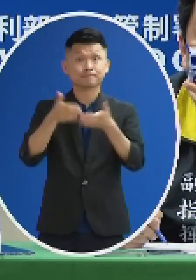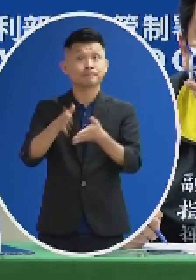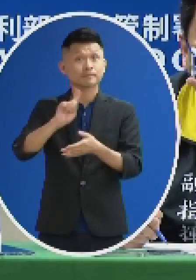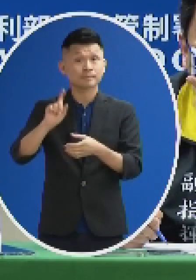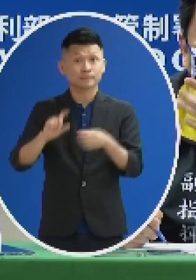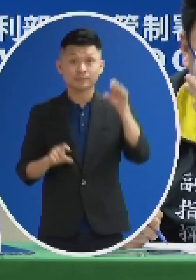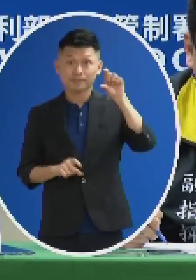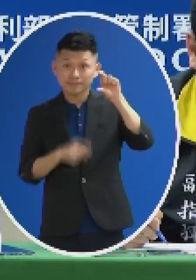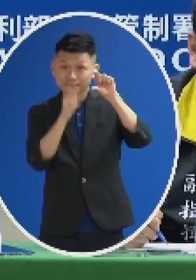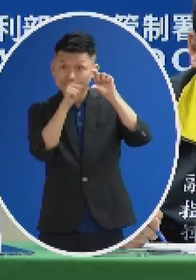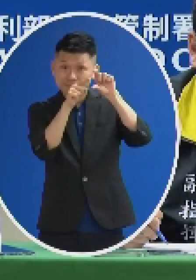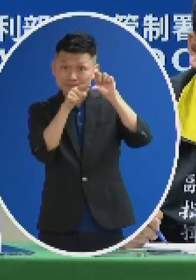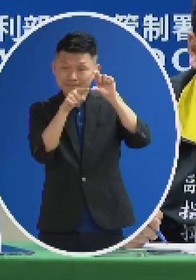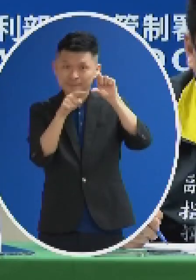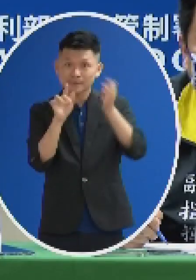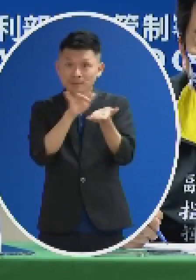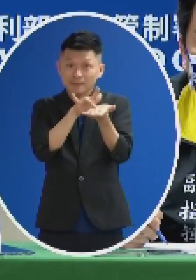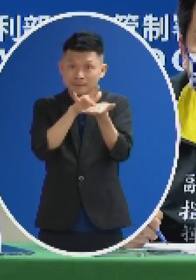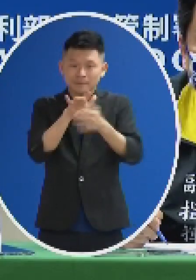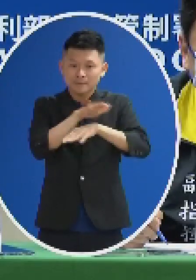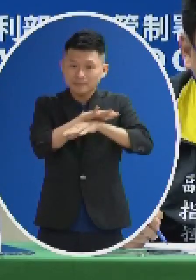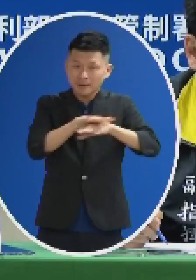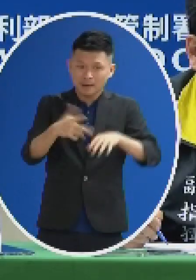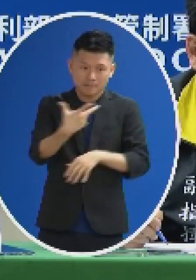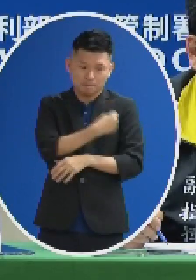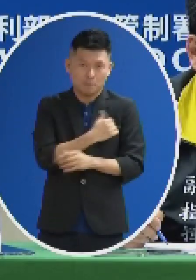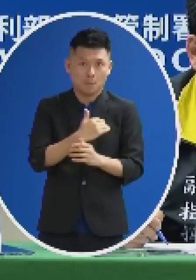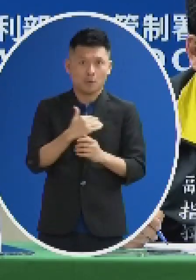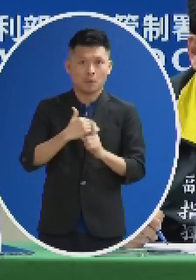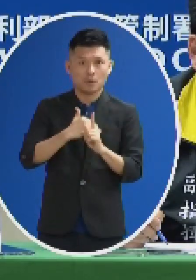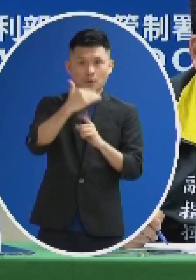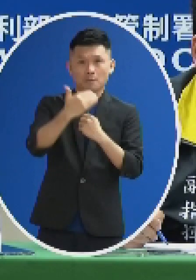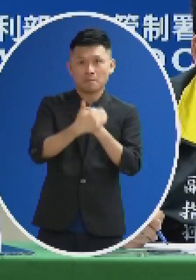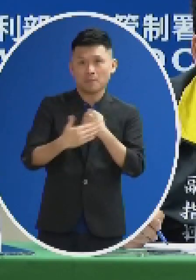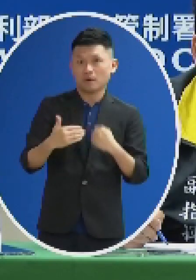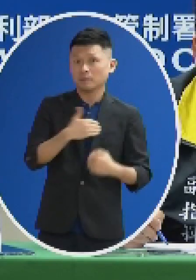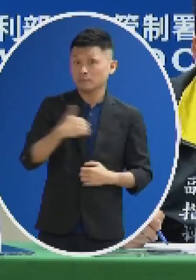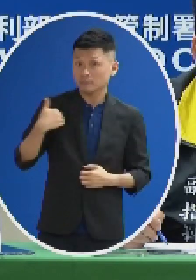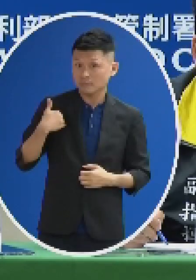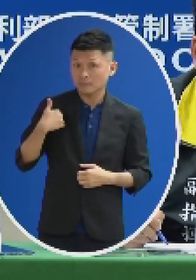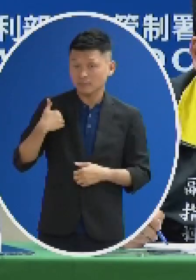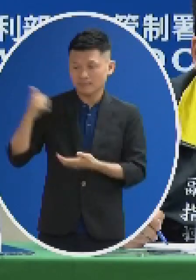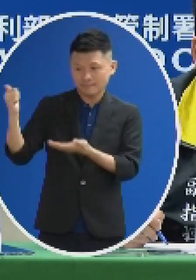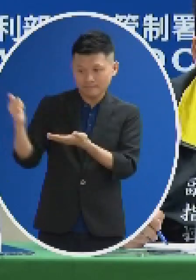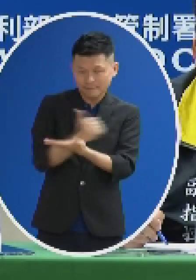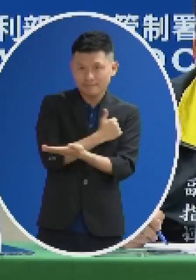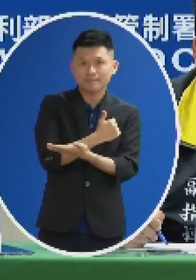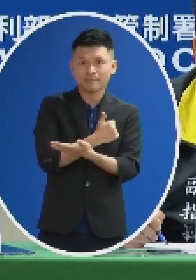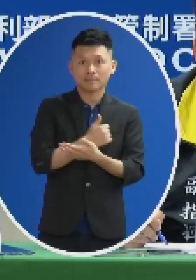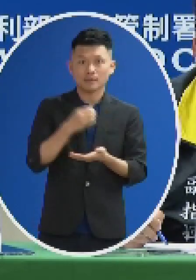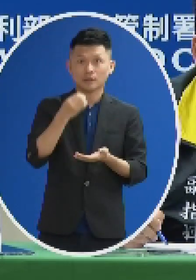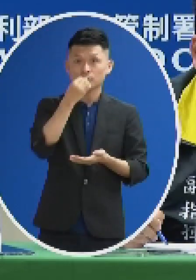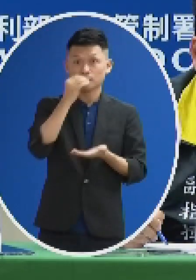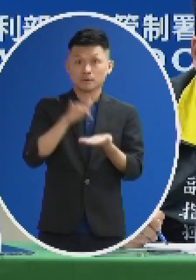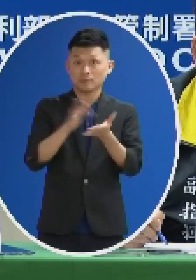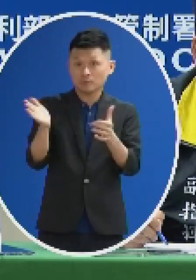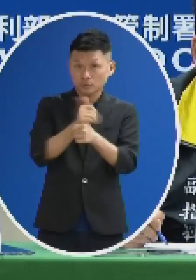的内容物是不是安全有效？所以进来之后还是要经过食药署的检验封签，